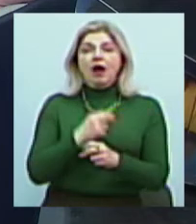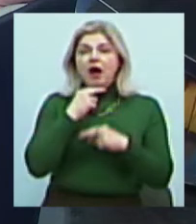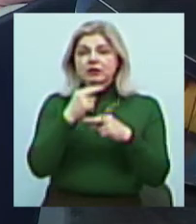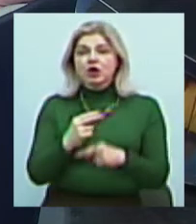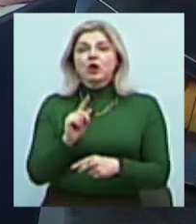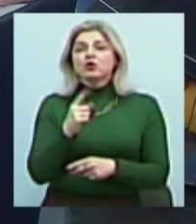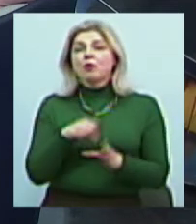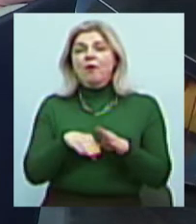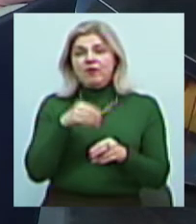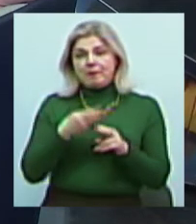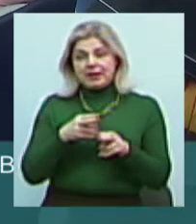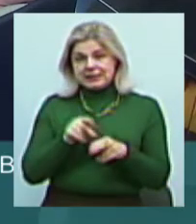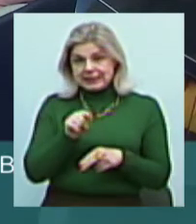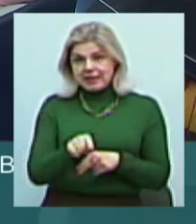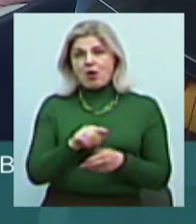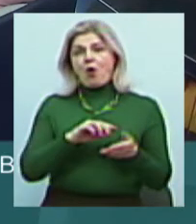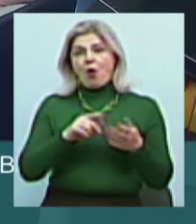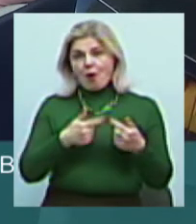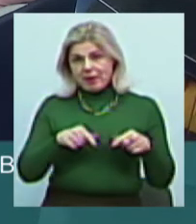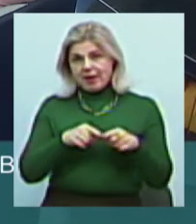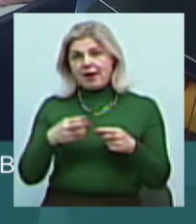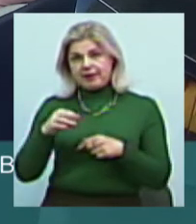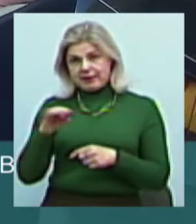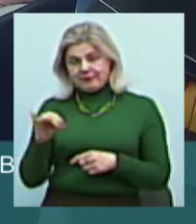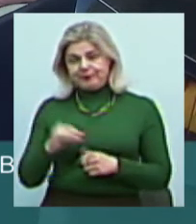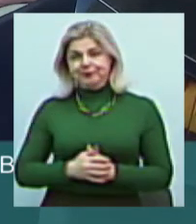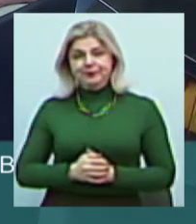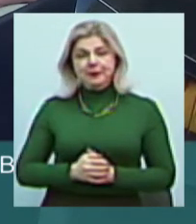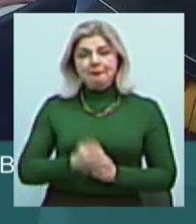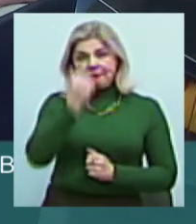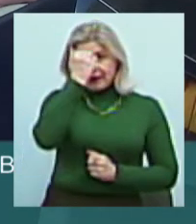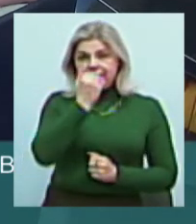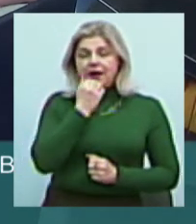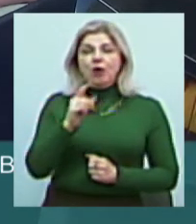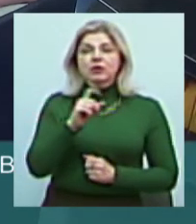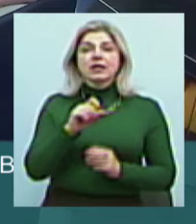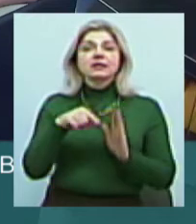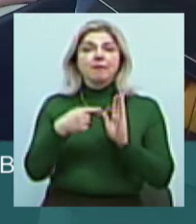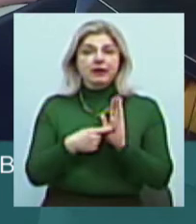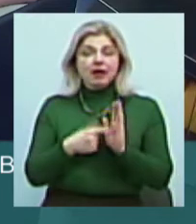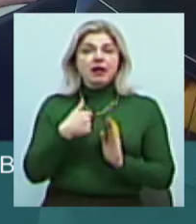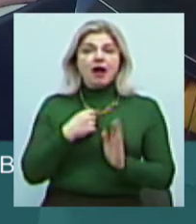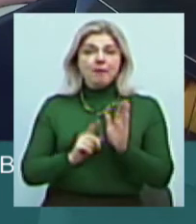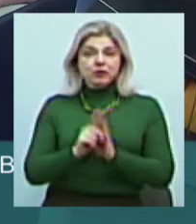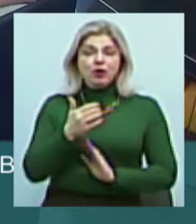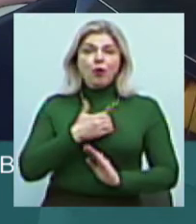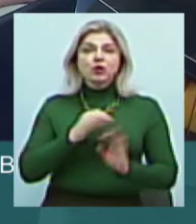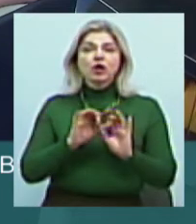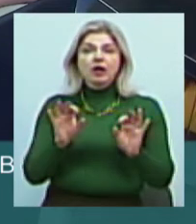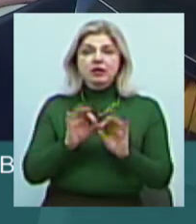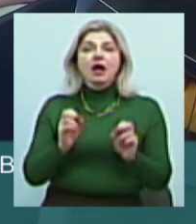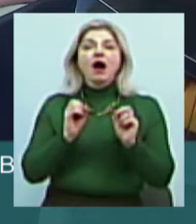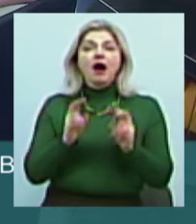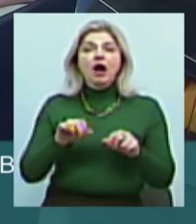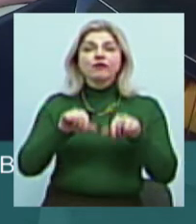саме ці об'єкти? Дякую за питання. Я хочу, наверное, спочатку розповісти, яким чином сформувалася, да, робоча група,